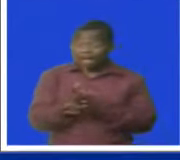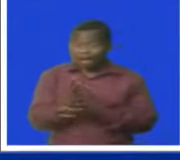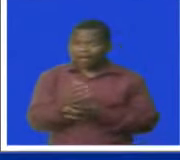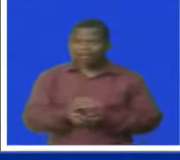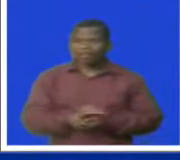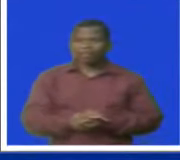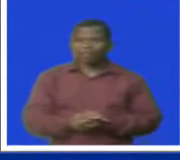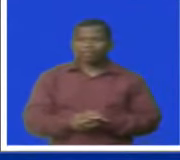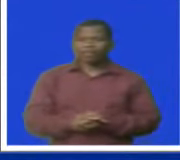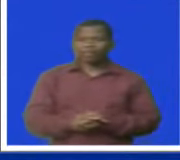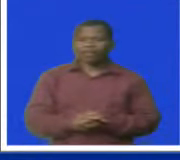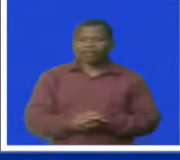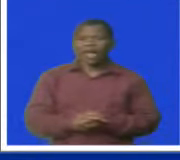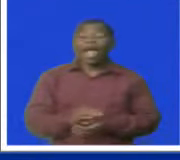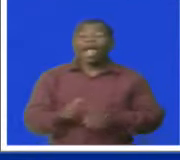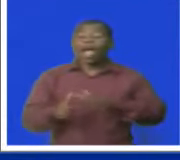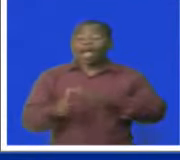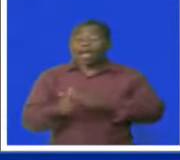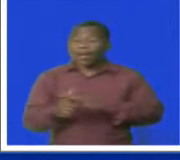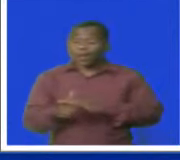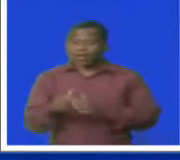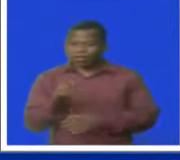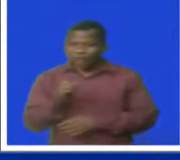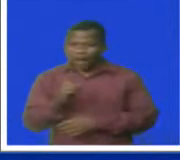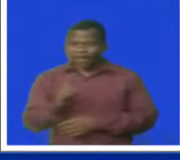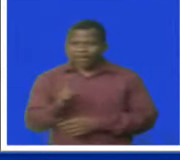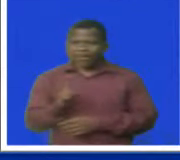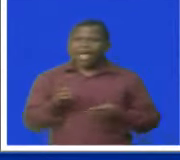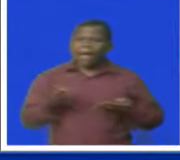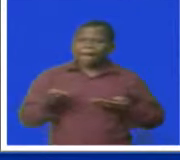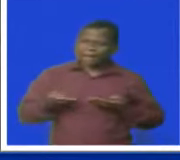lesikulwako thine singulumende ngoba ukuthi